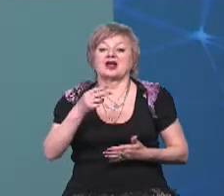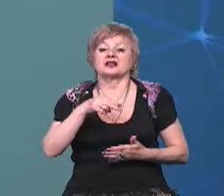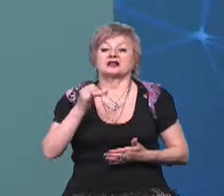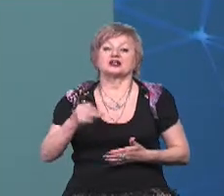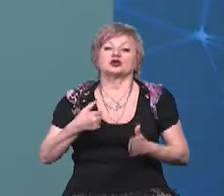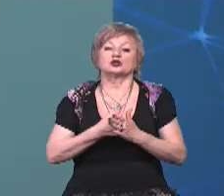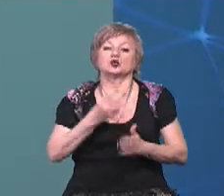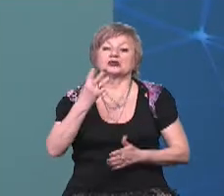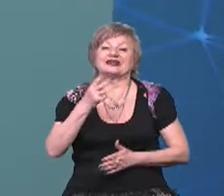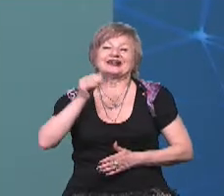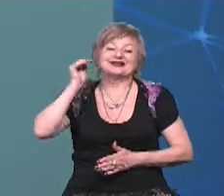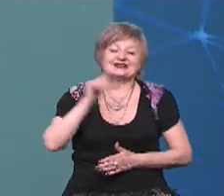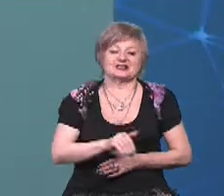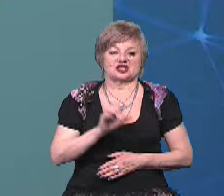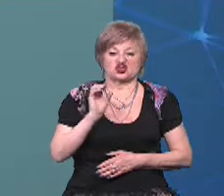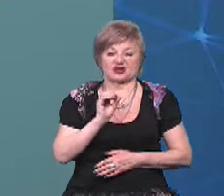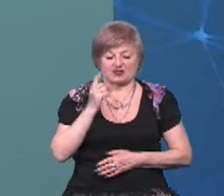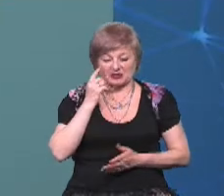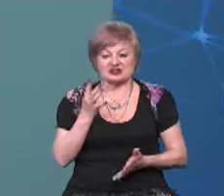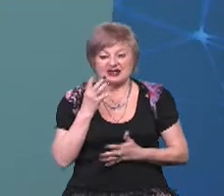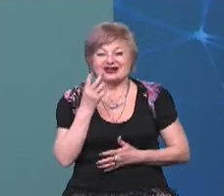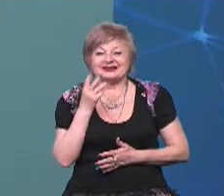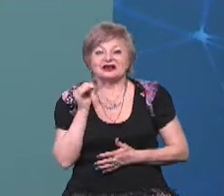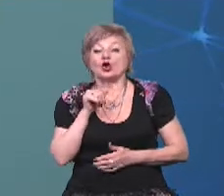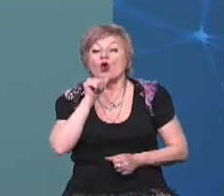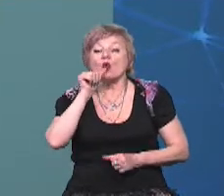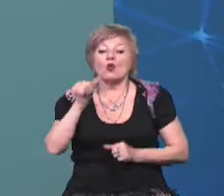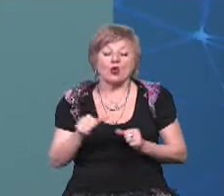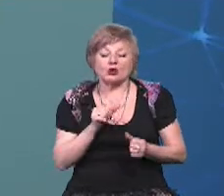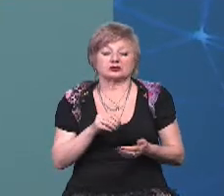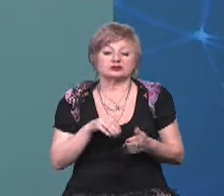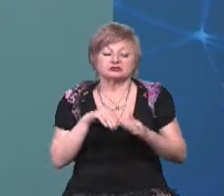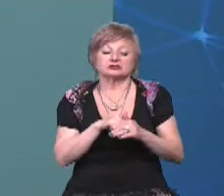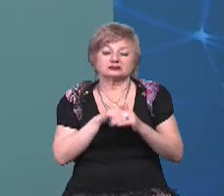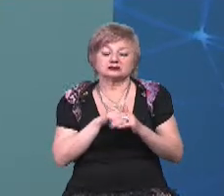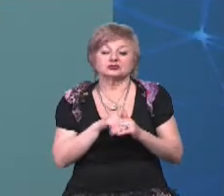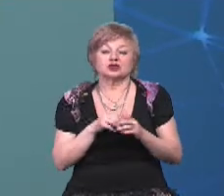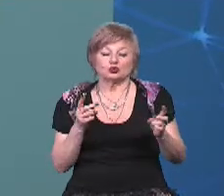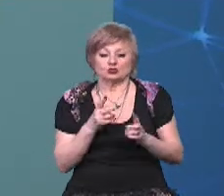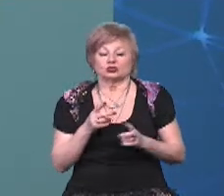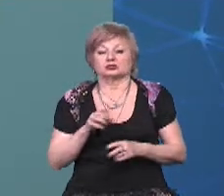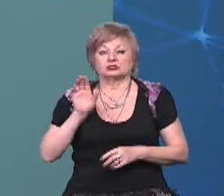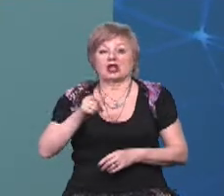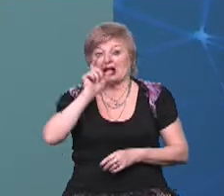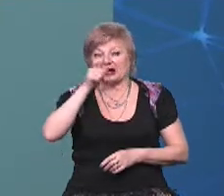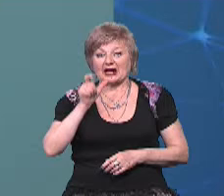3 тисяч євро. Уявіть собі, що таке 3 тисячі євро. Ти можеш рік заробляти гроші на цей штраф. В Греції